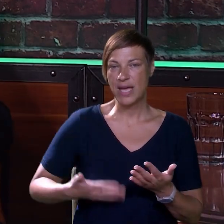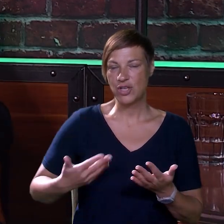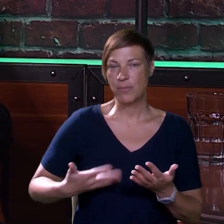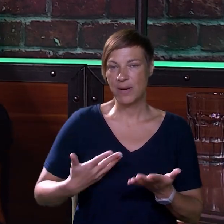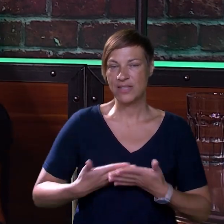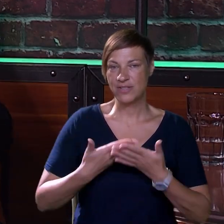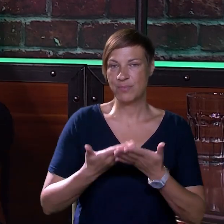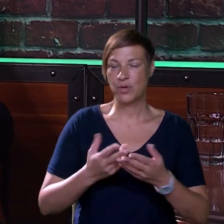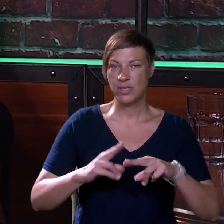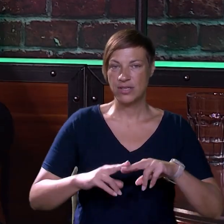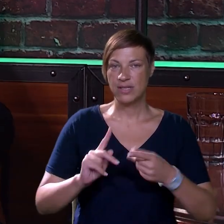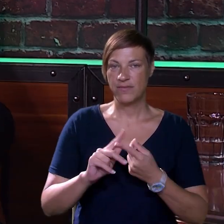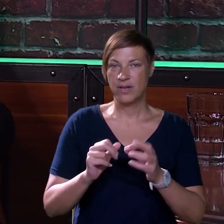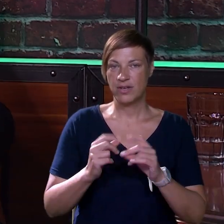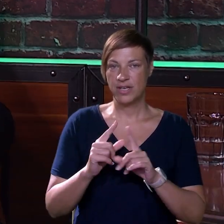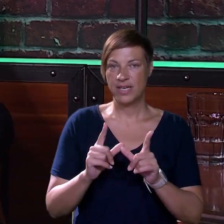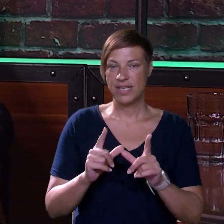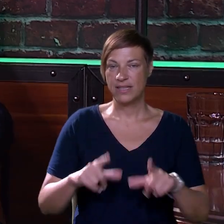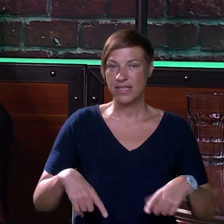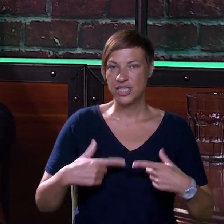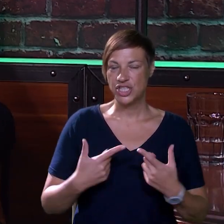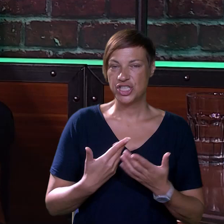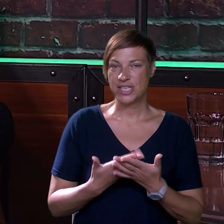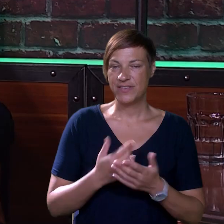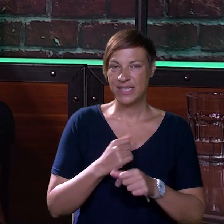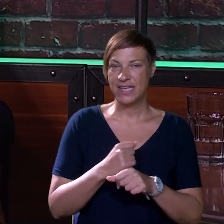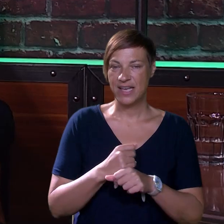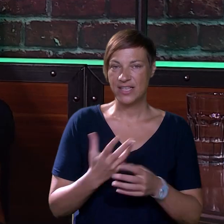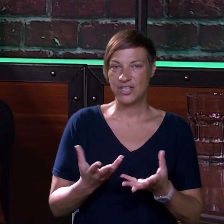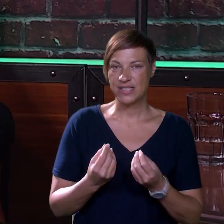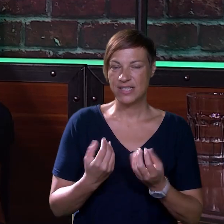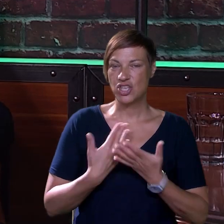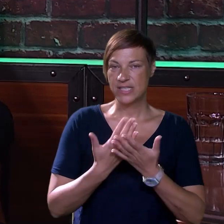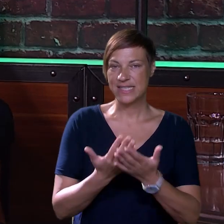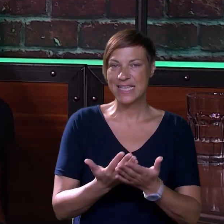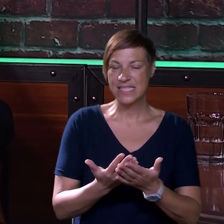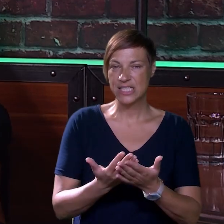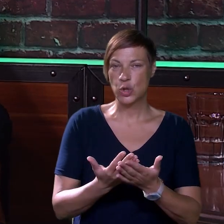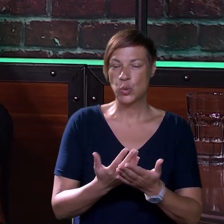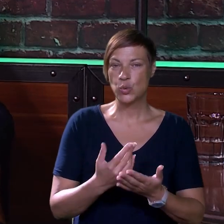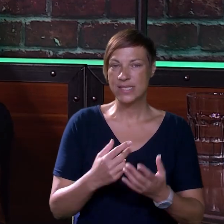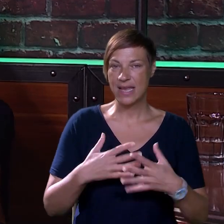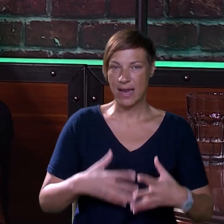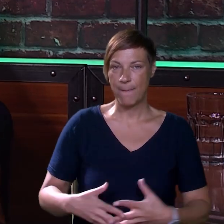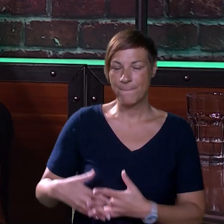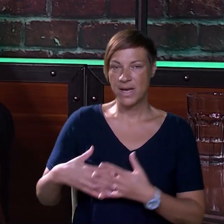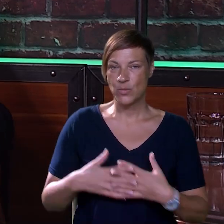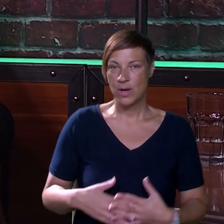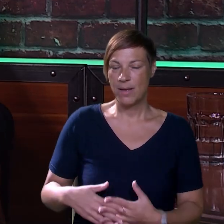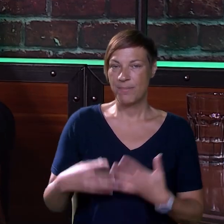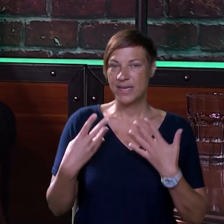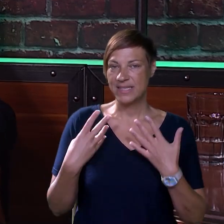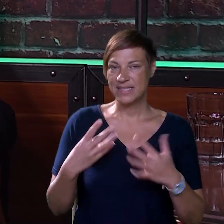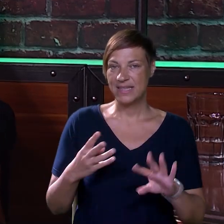mladosti ponudu da ostane na Floridi živit, kao radio sam dosta sa kruzerima po Americi negdje